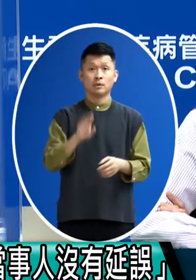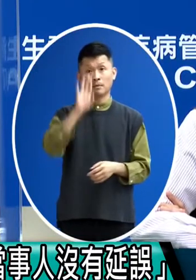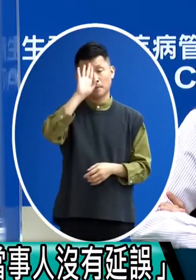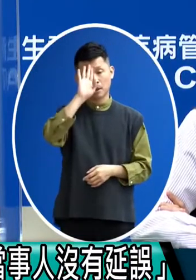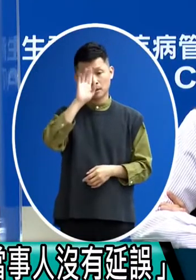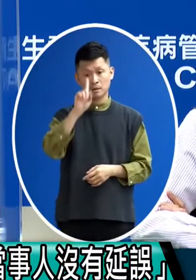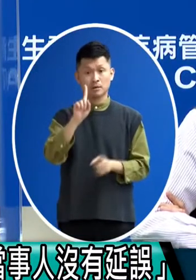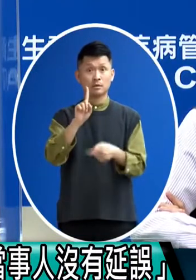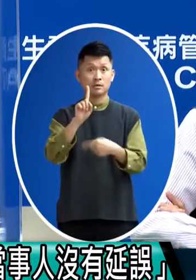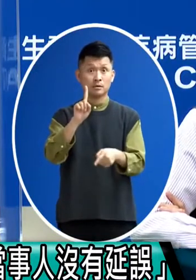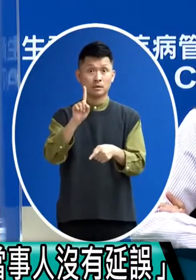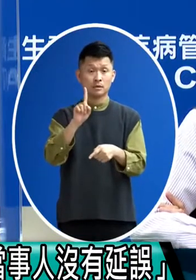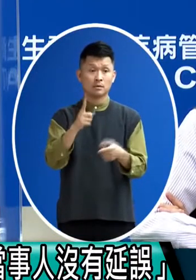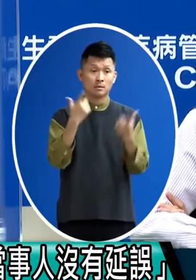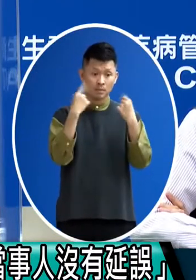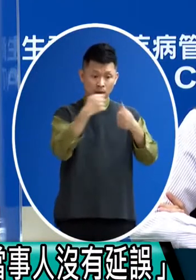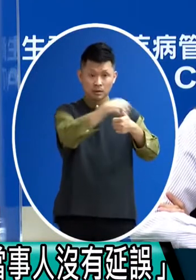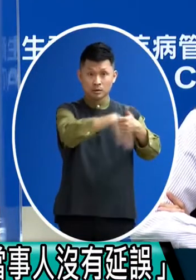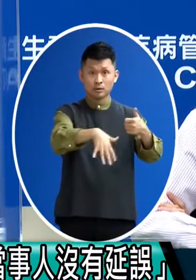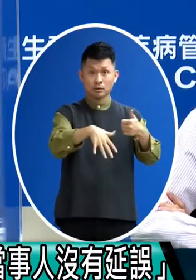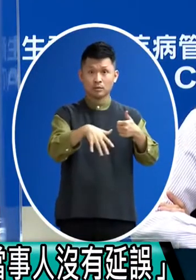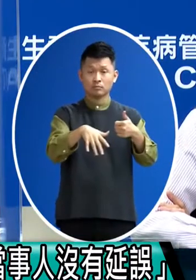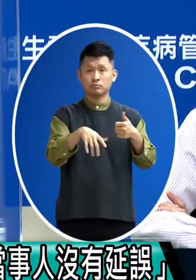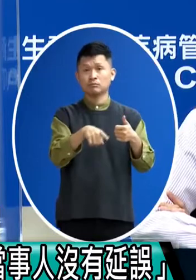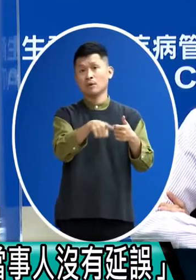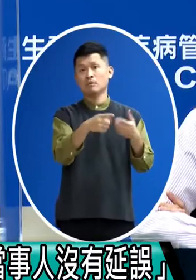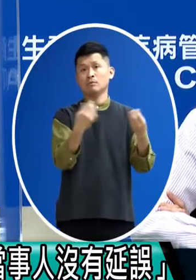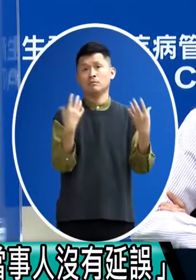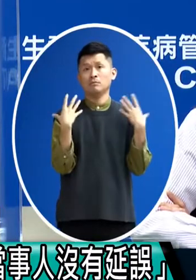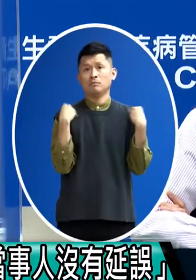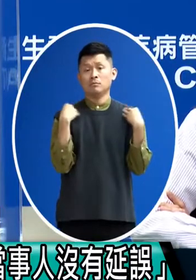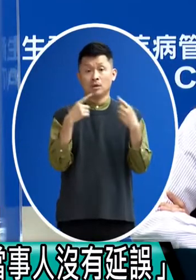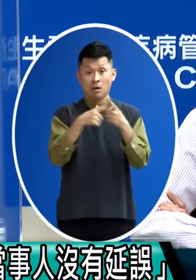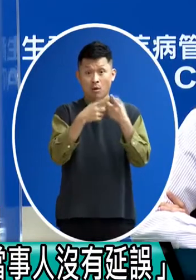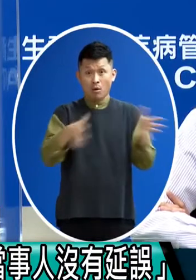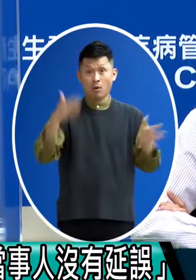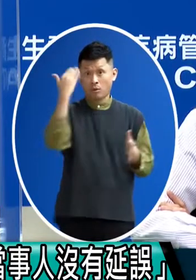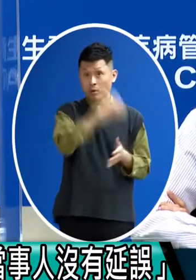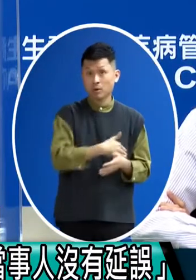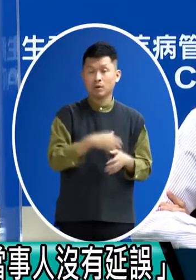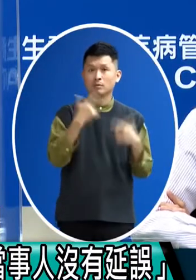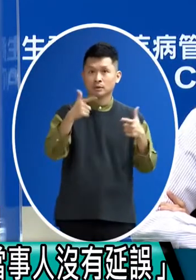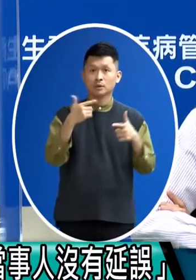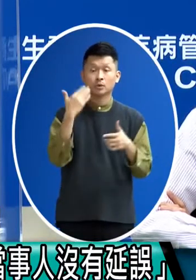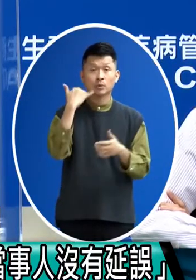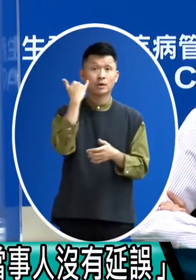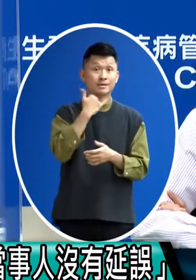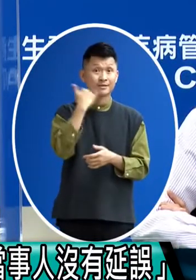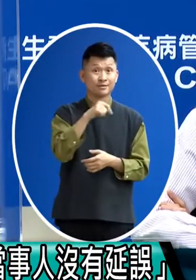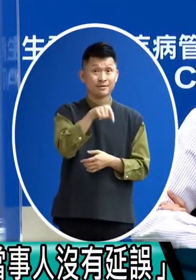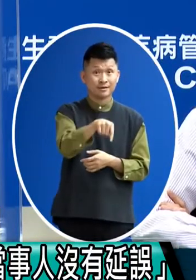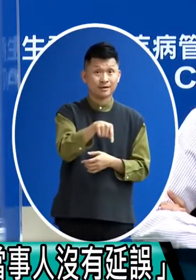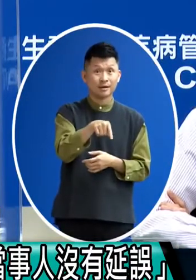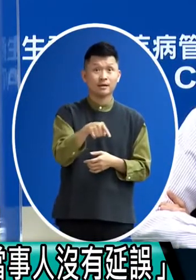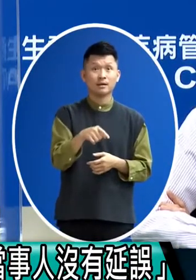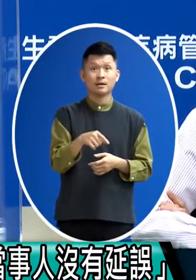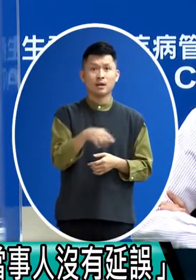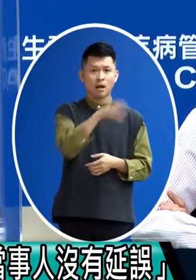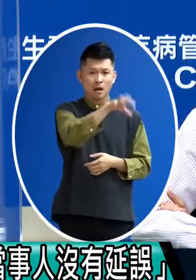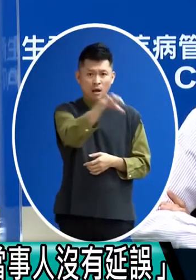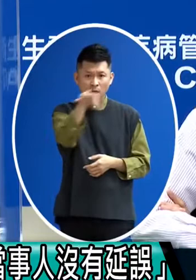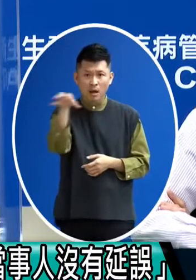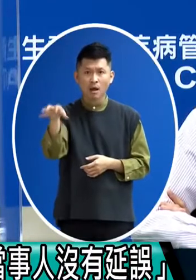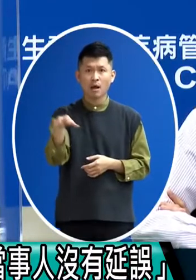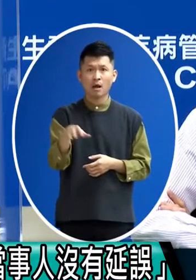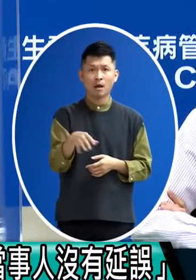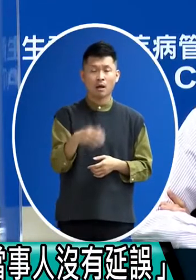病人情况下沿用原来的系统没有问题，它不是一个大量。如果今天是说突然基隆在布基或很多地方突